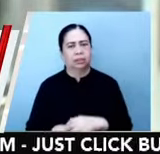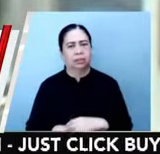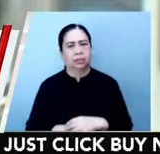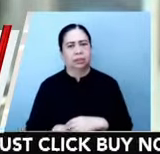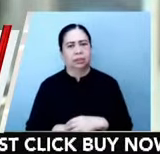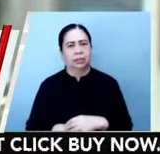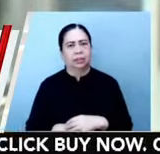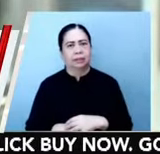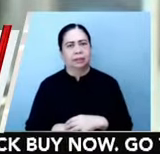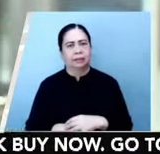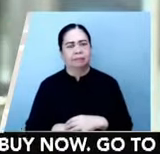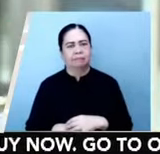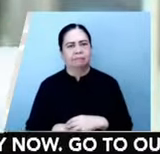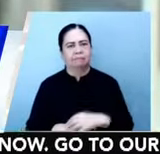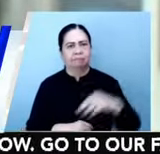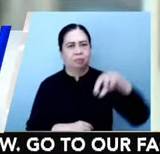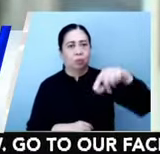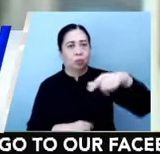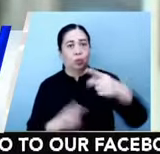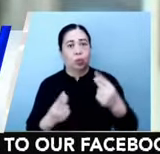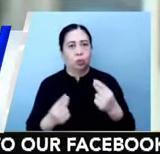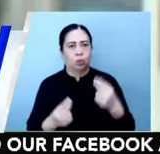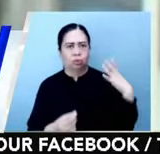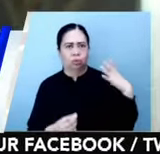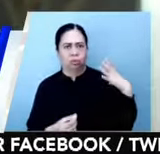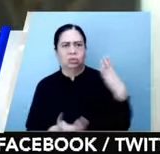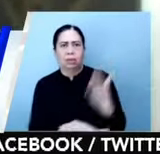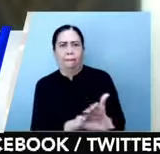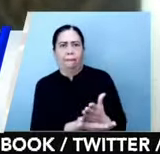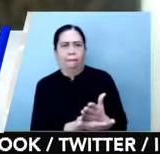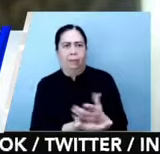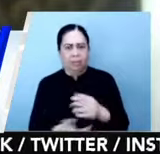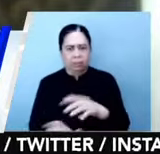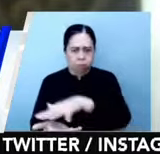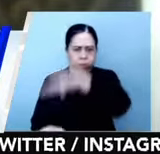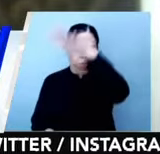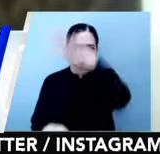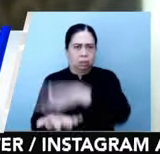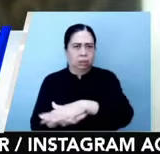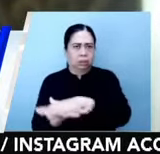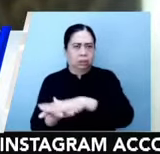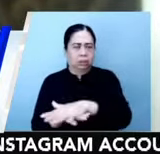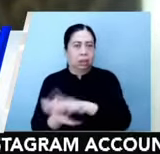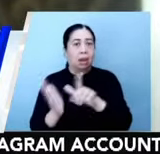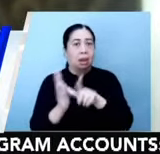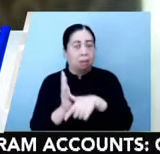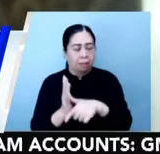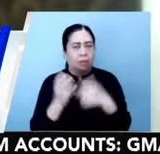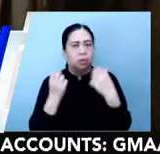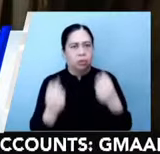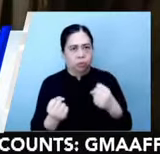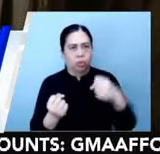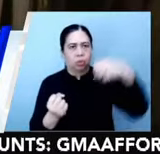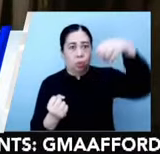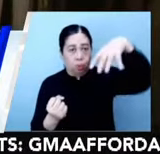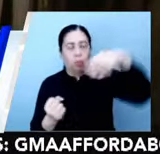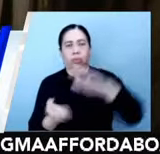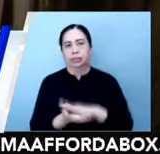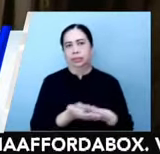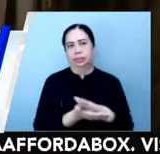sa gripo. Ginawa ko, hininto ko kasi dami ko hugasan . Pero mamaya, naman na siya. Lumakas na yung tubig niya.